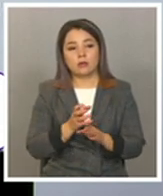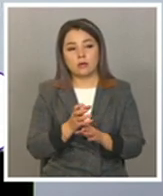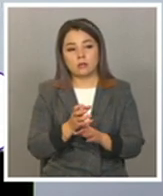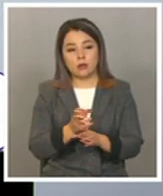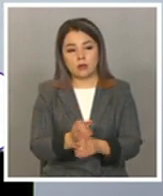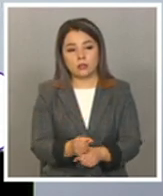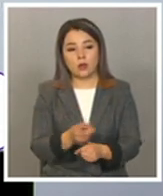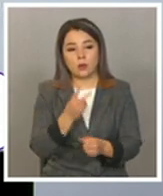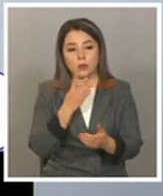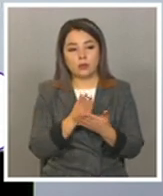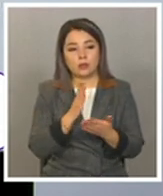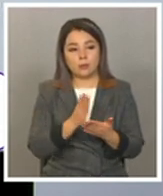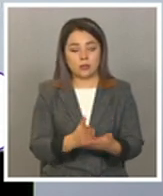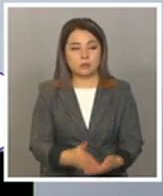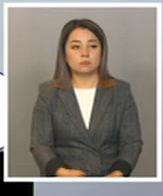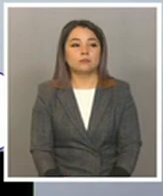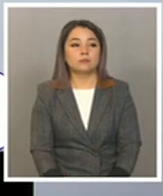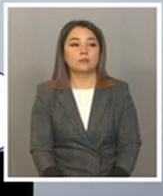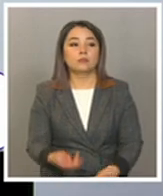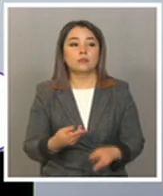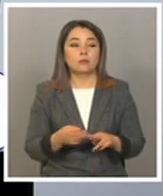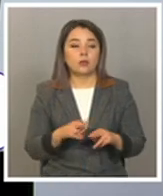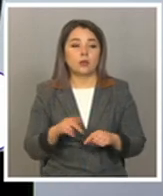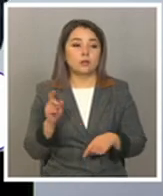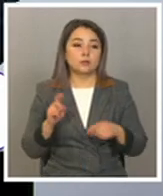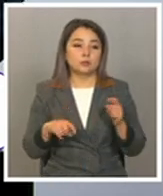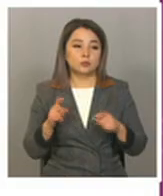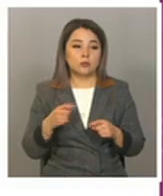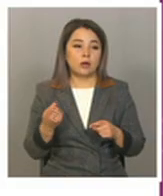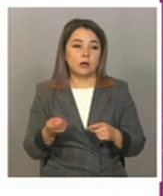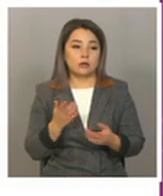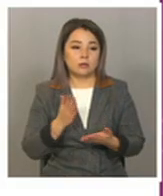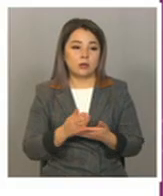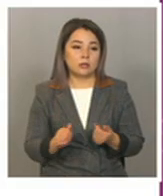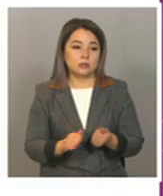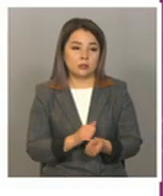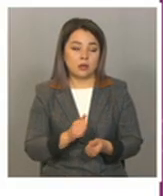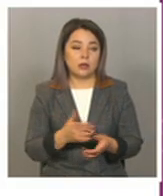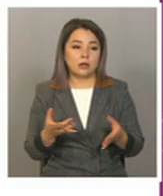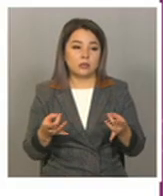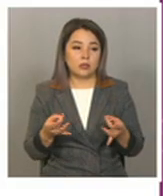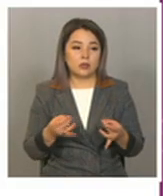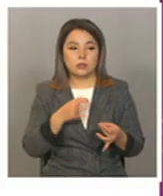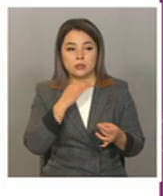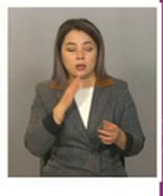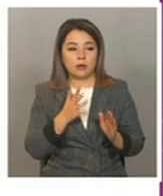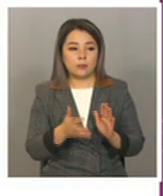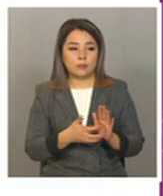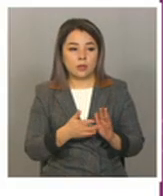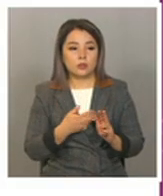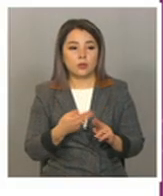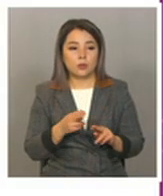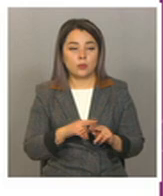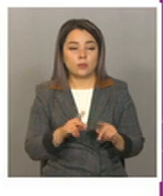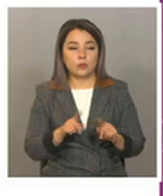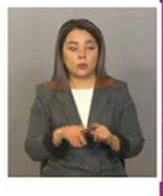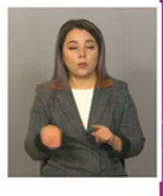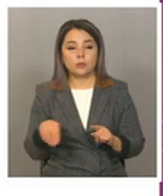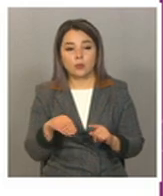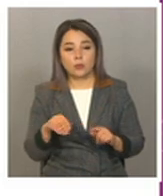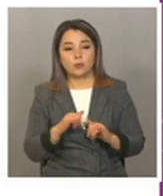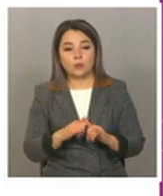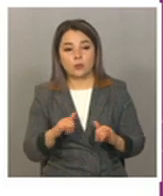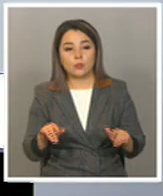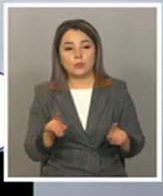азайып кеткендігін көруімізге болады. Яғни бұл жерде жауын шашын мөлшері аз, ылғалдылық жетіспеушілігінен ол жерде тұздың көбеюі,